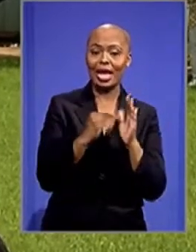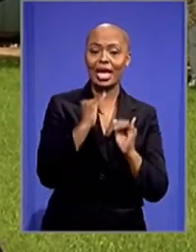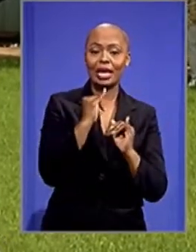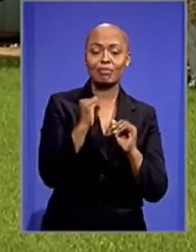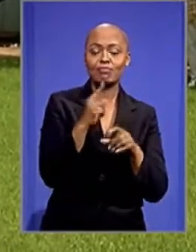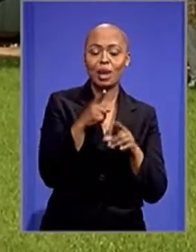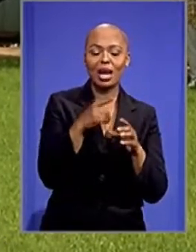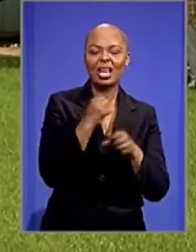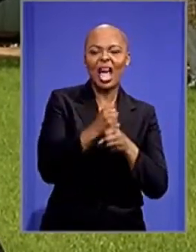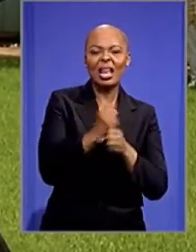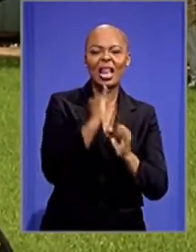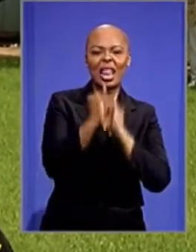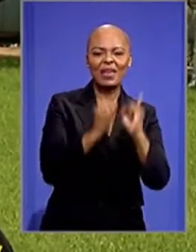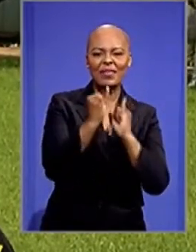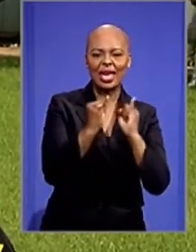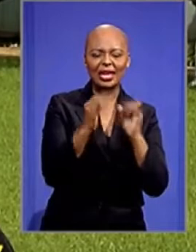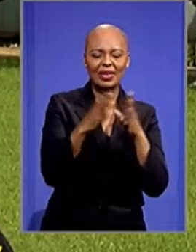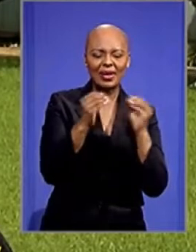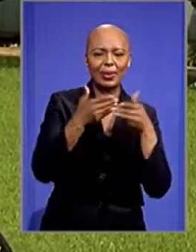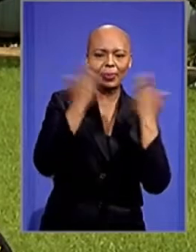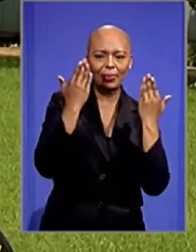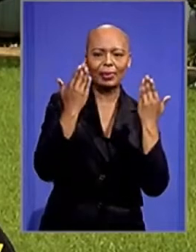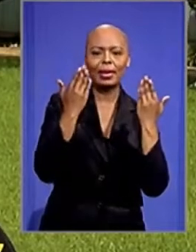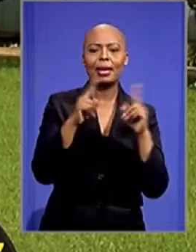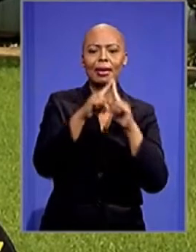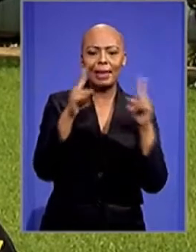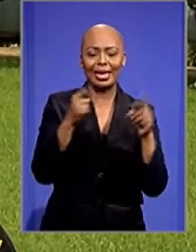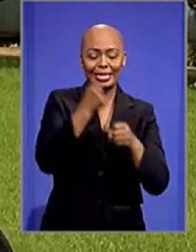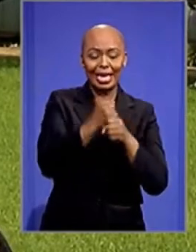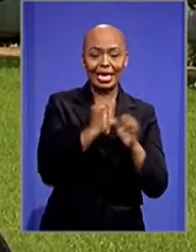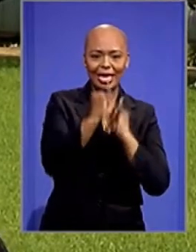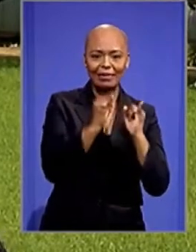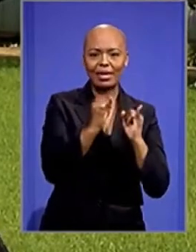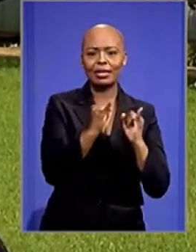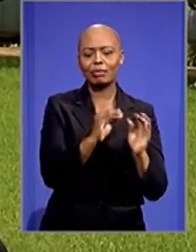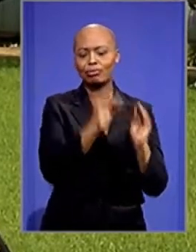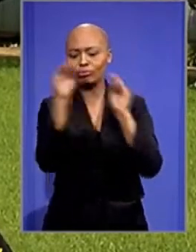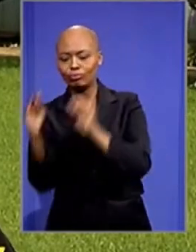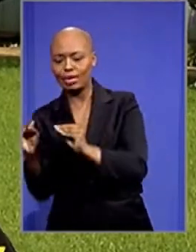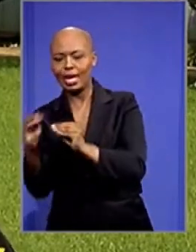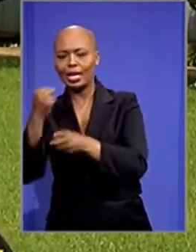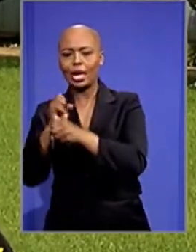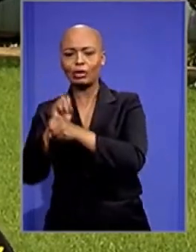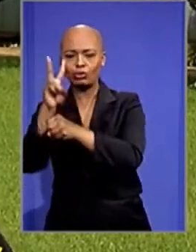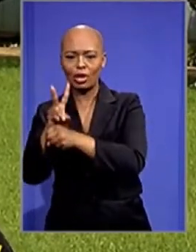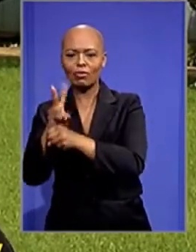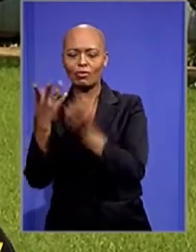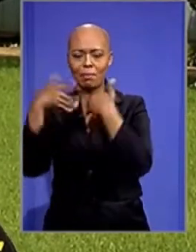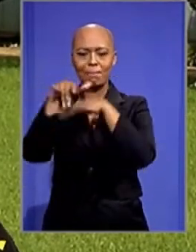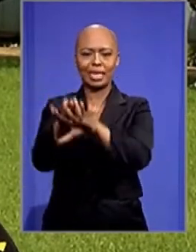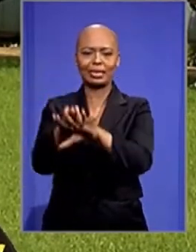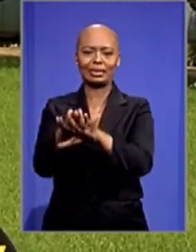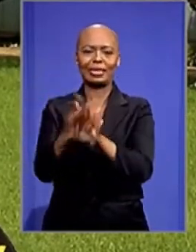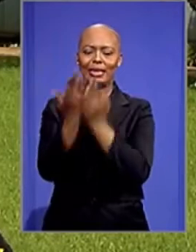gomme ra tshwanelwa ke gore mošomo wa mphato wa lesometeng ba tshwanelwa ke gore ba rute ona ga mmogo le mphato